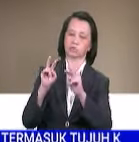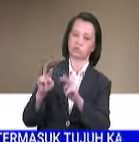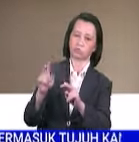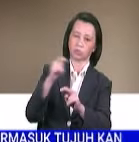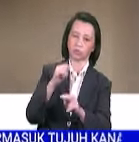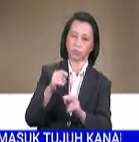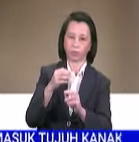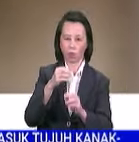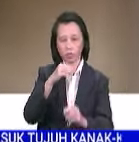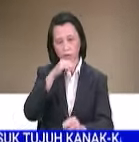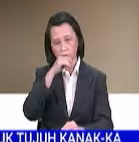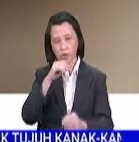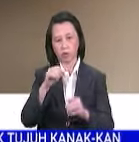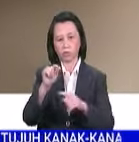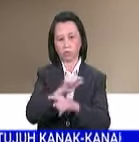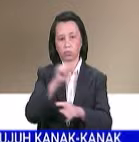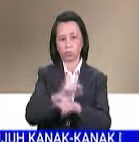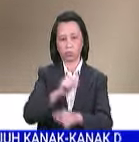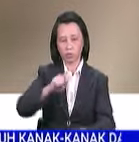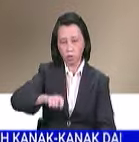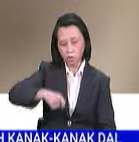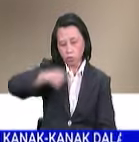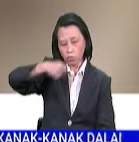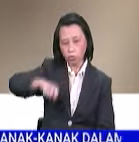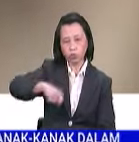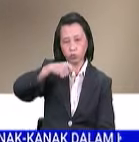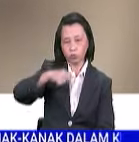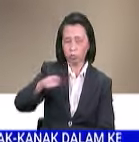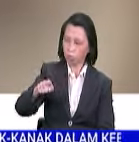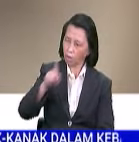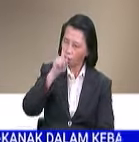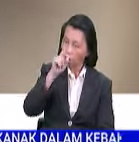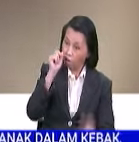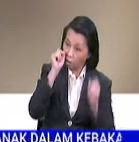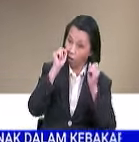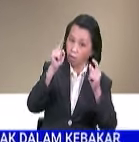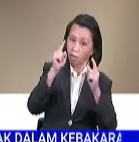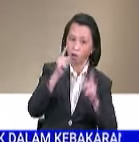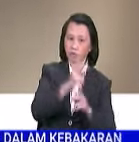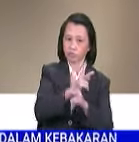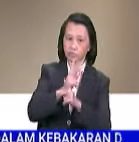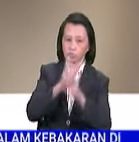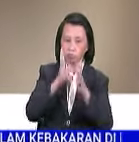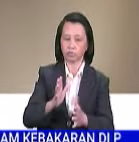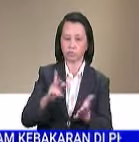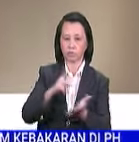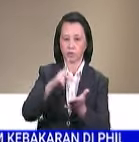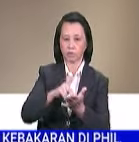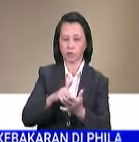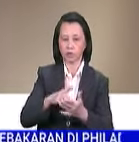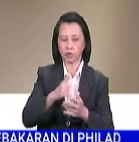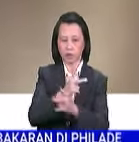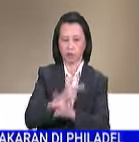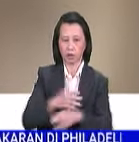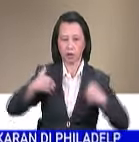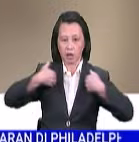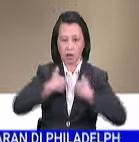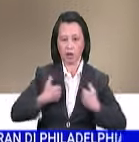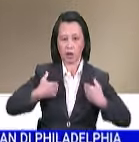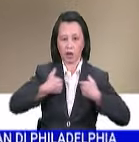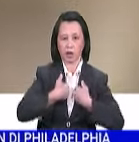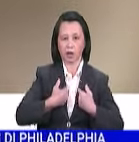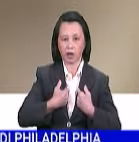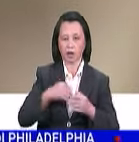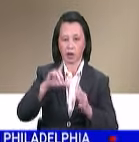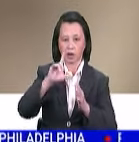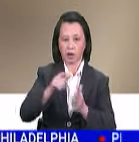kerana makan menggunakan sudu. Keadaan itu nyata mengejutkan penjaganya di sebuah pusat pelindungan haiwan di Adelaide.